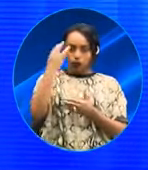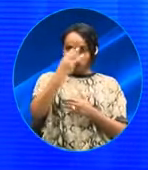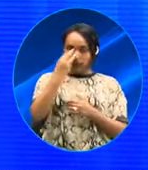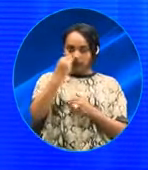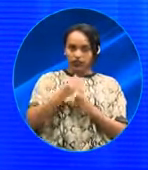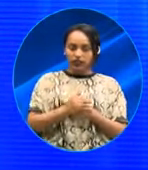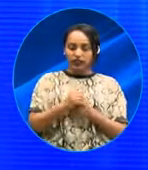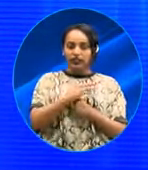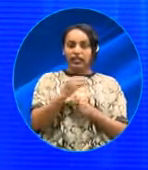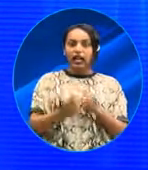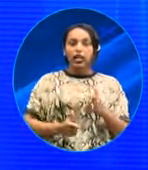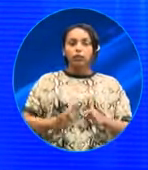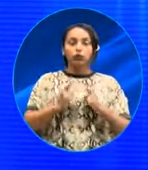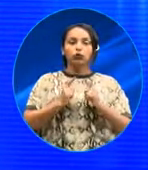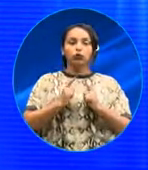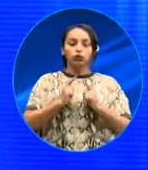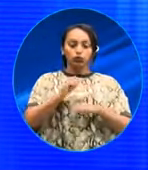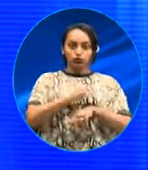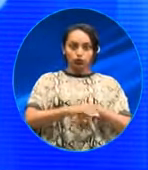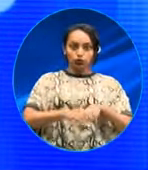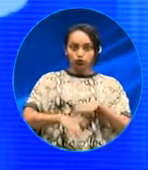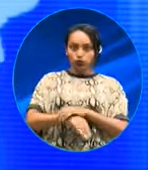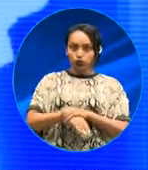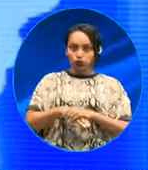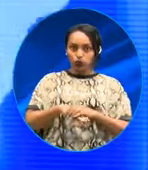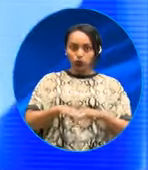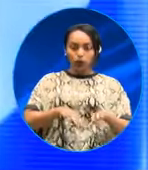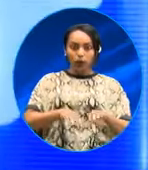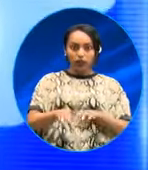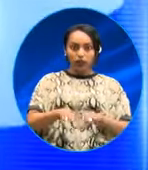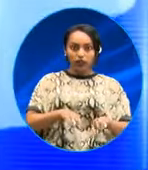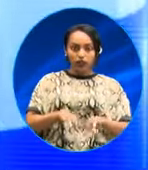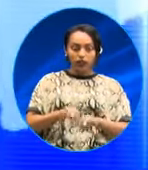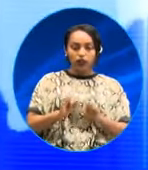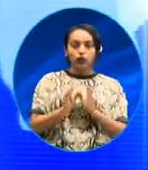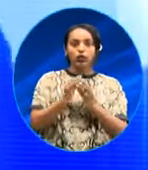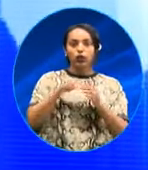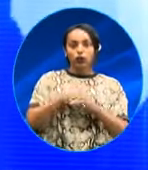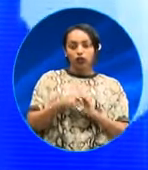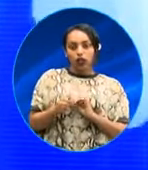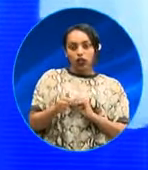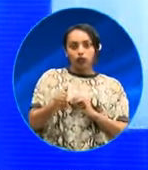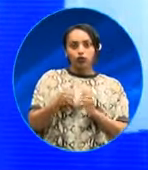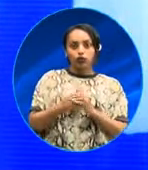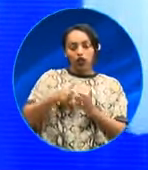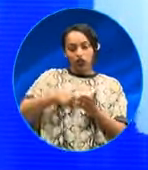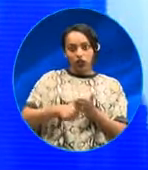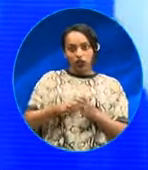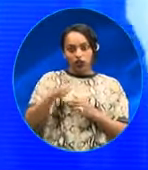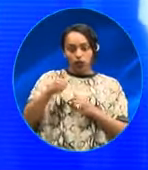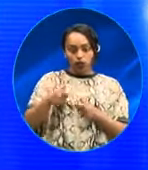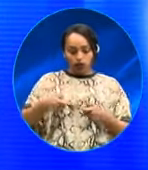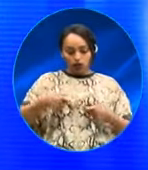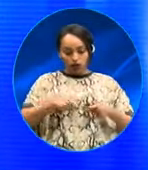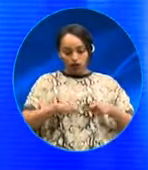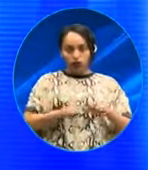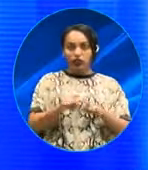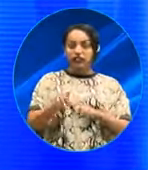ውብ እና ለመኖር ምቹ በማድረግ ሂደት ውስጥ የራሱን አሻራ የራሱን